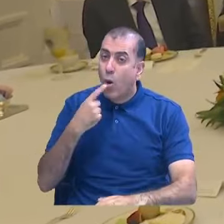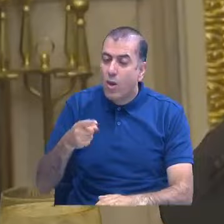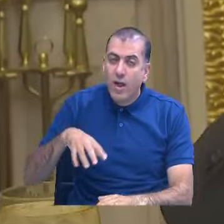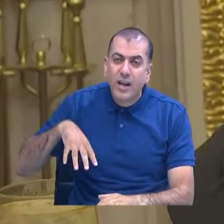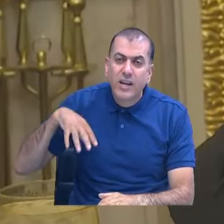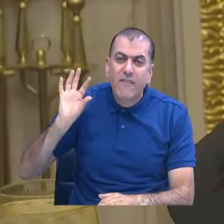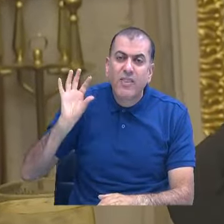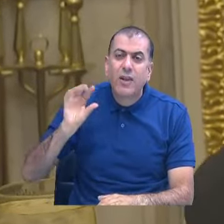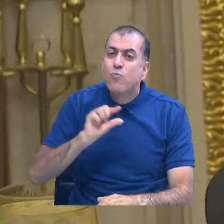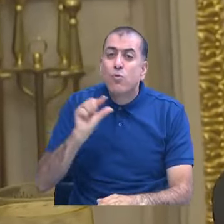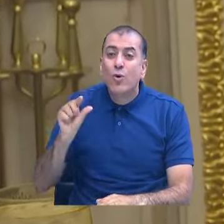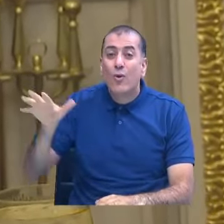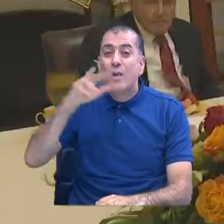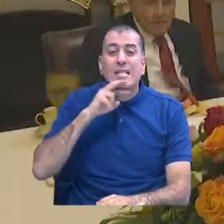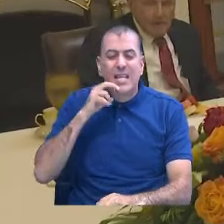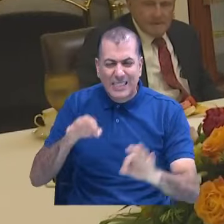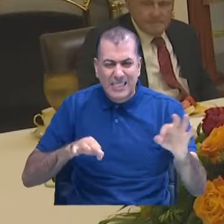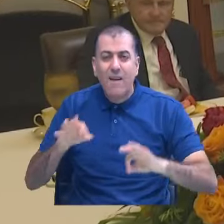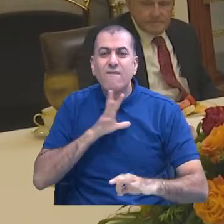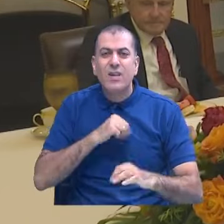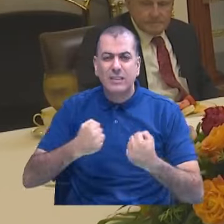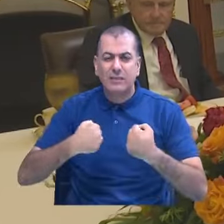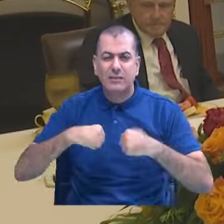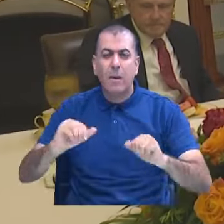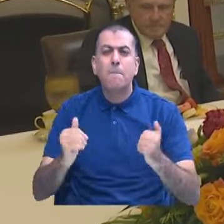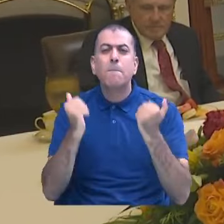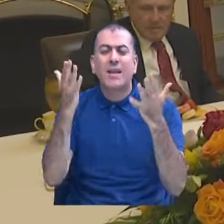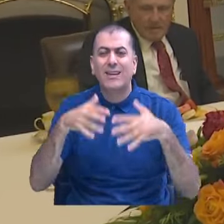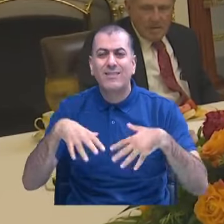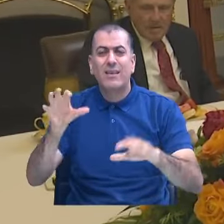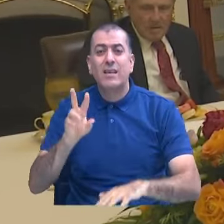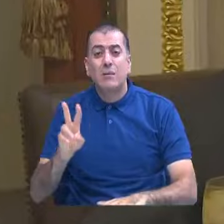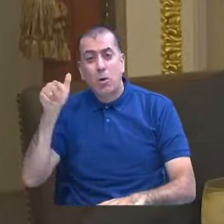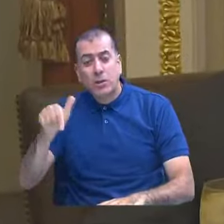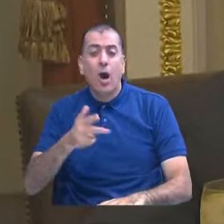للتهجير القصري للفلسطينيين بالضفه الغربيه وقطاع غزه